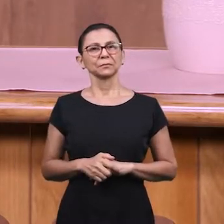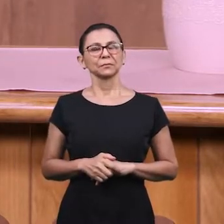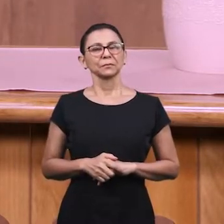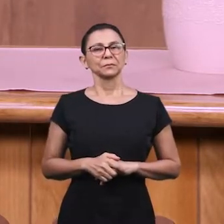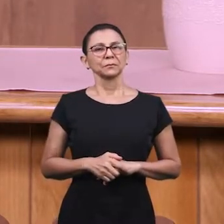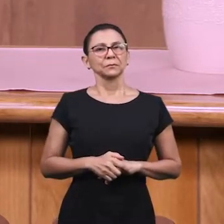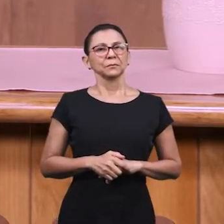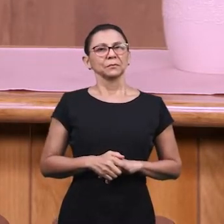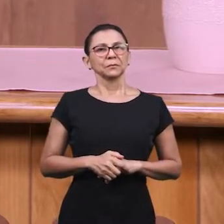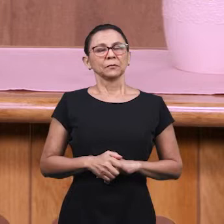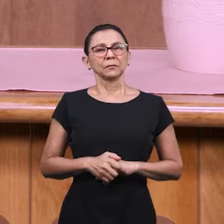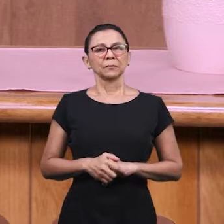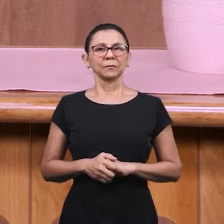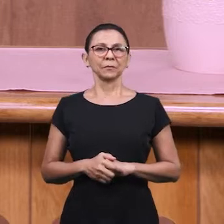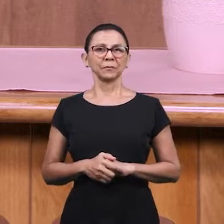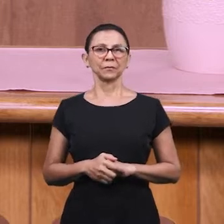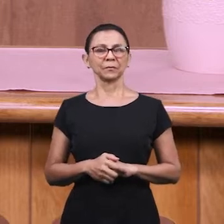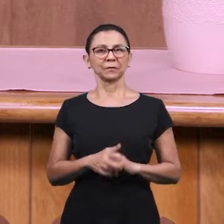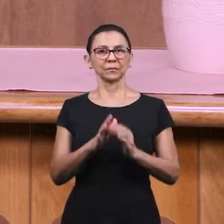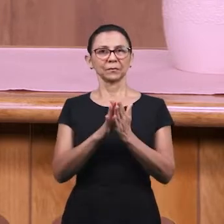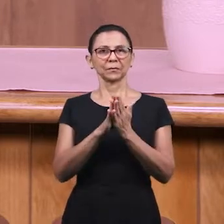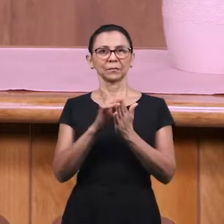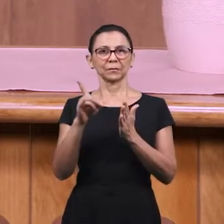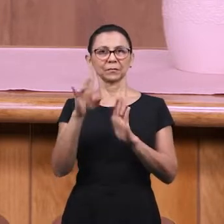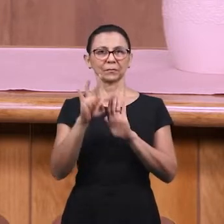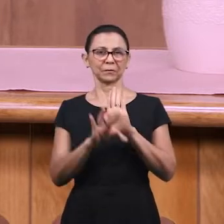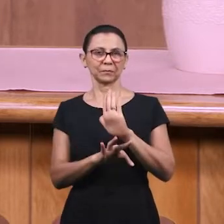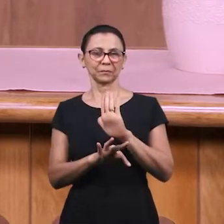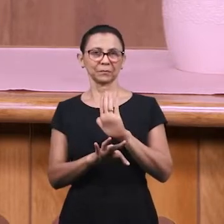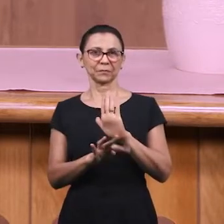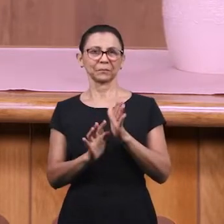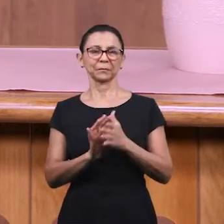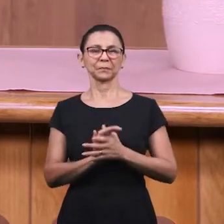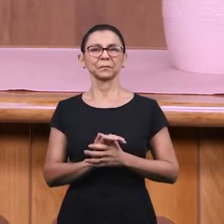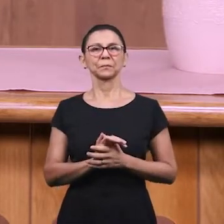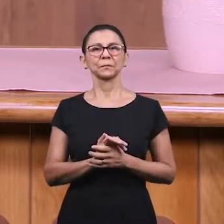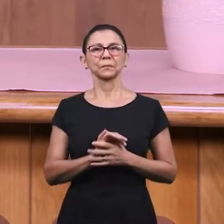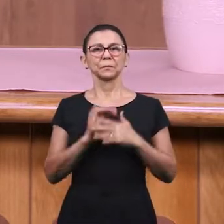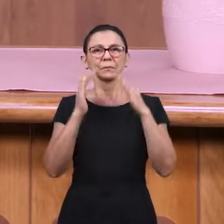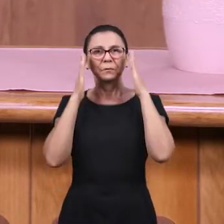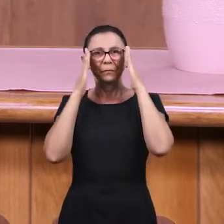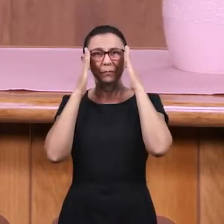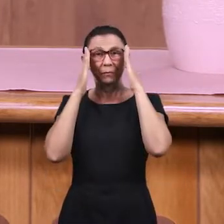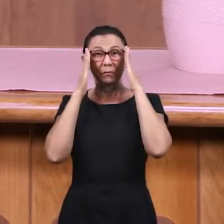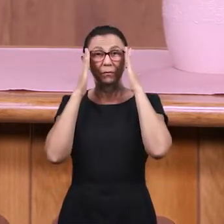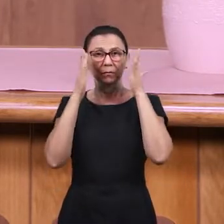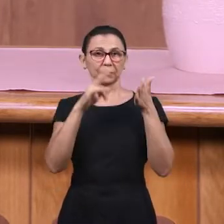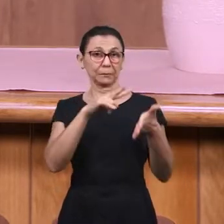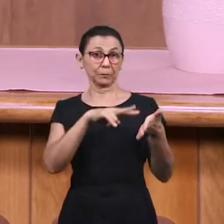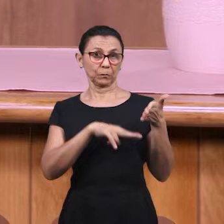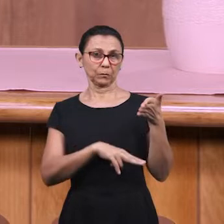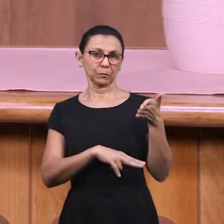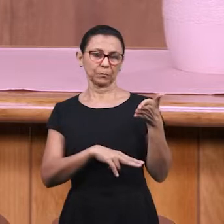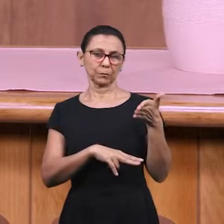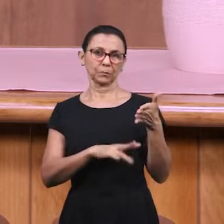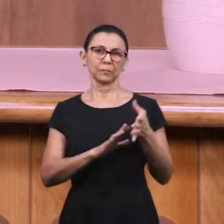Братья и сестры, мы зачитаем с вами текст Священного Писания и будем говорить немножечко